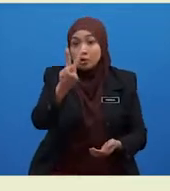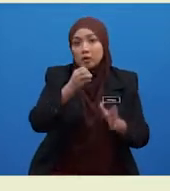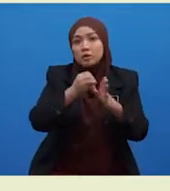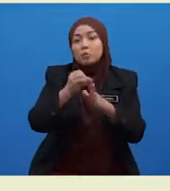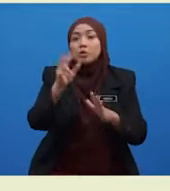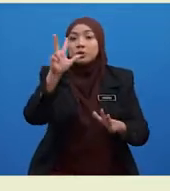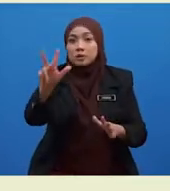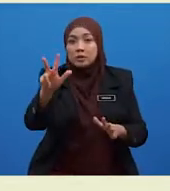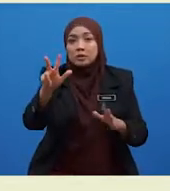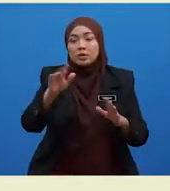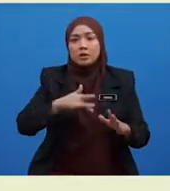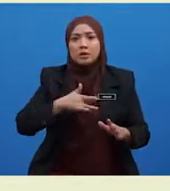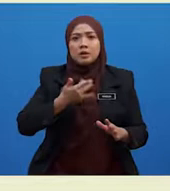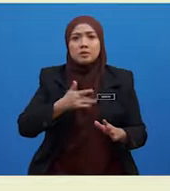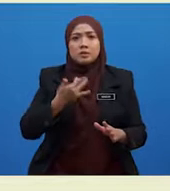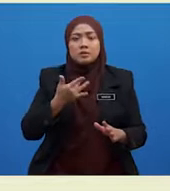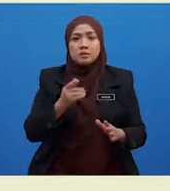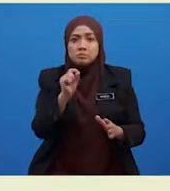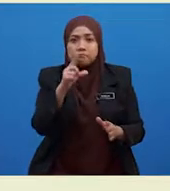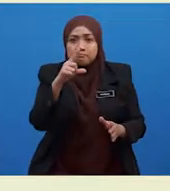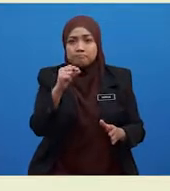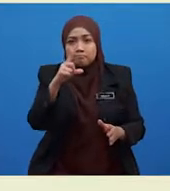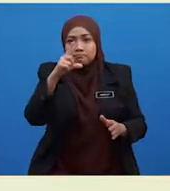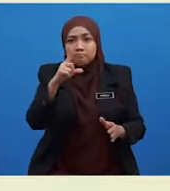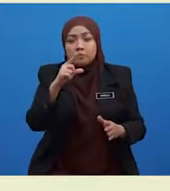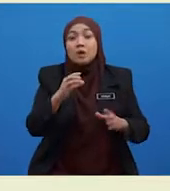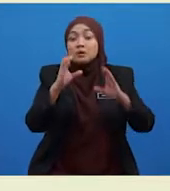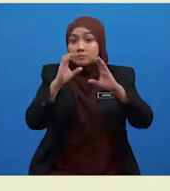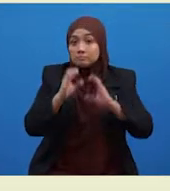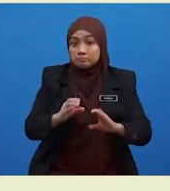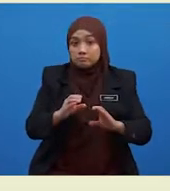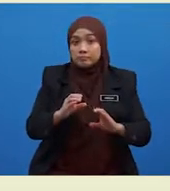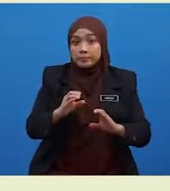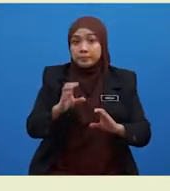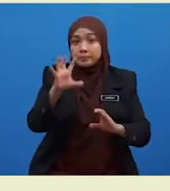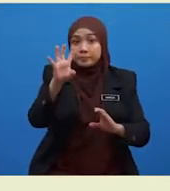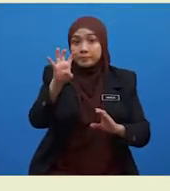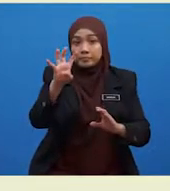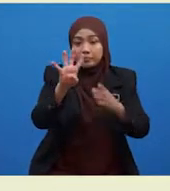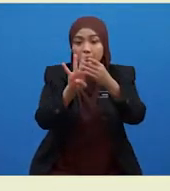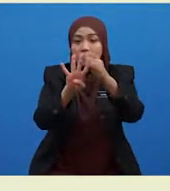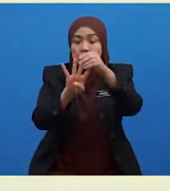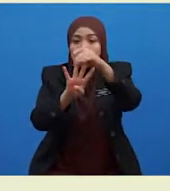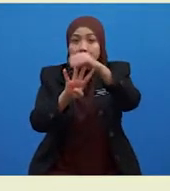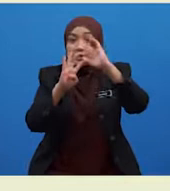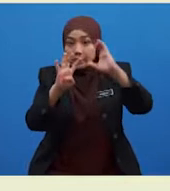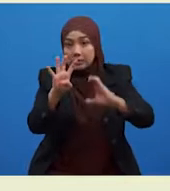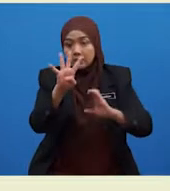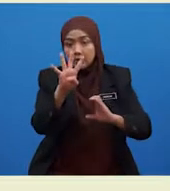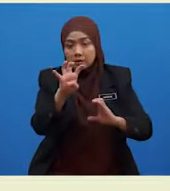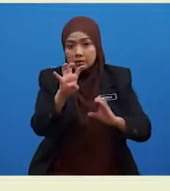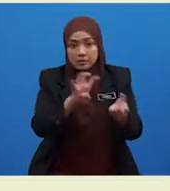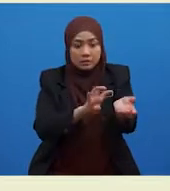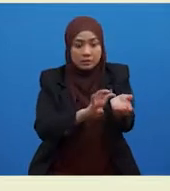anda akan rasa denyutan nadi tersebut. Caranya, anda membengkokkan empat jari sedikit